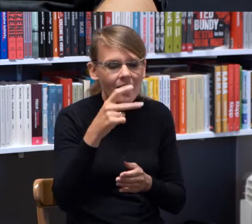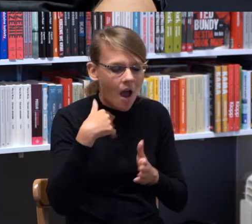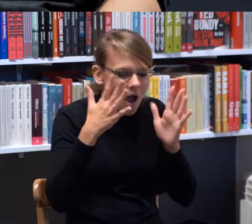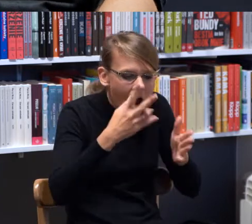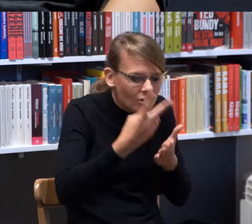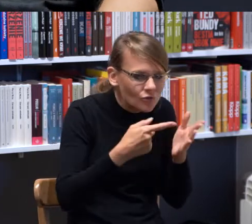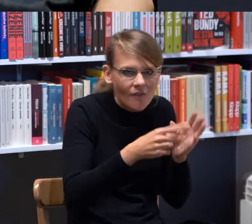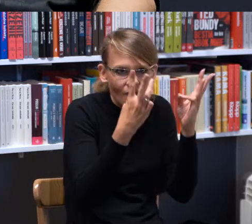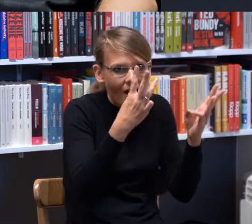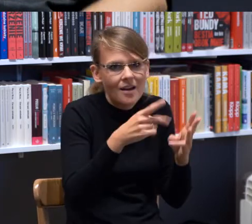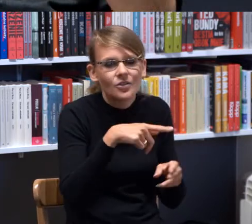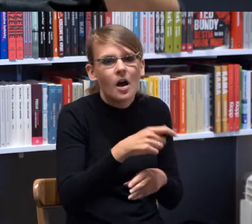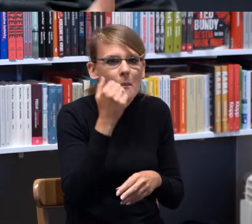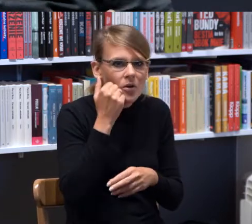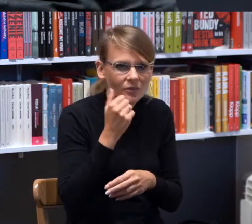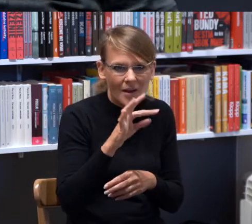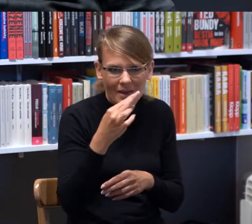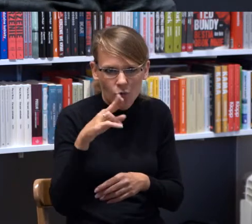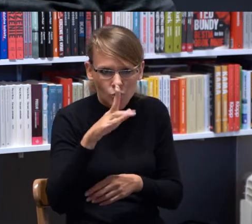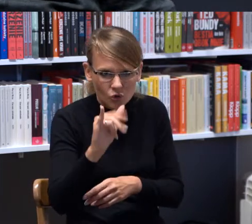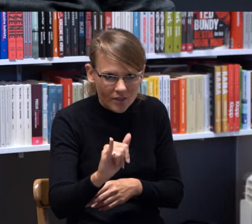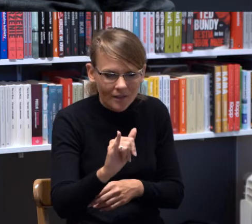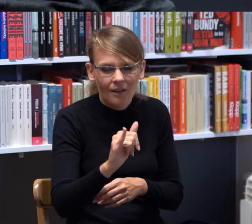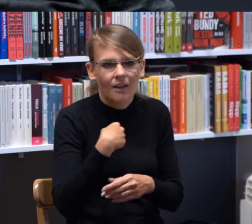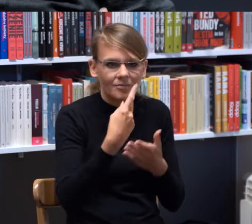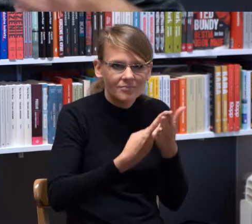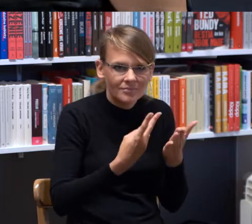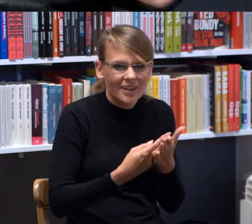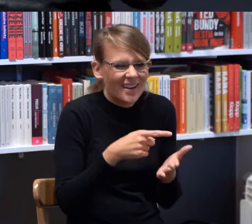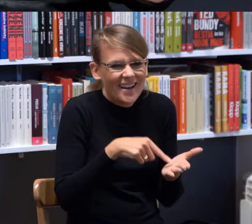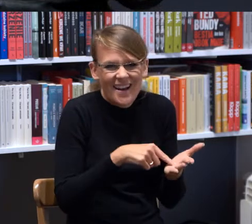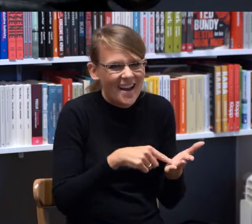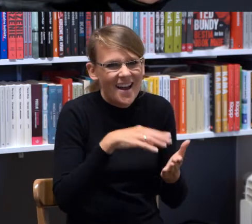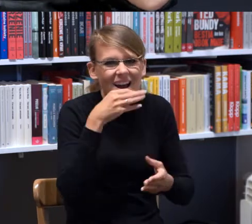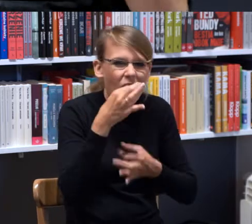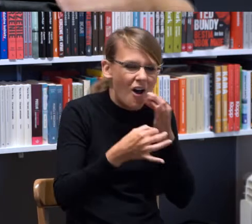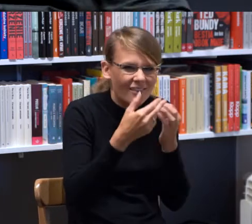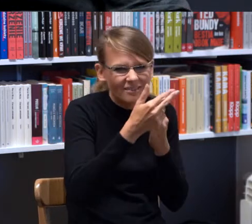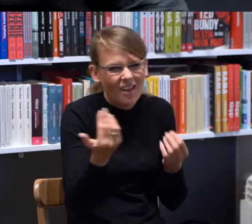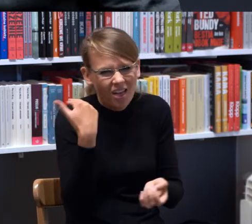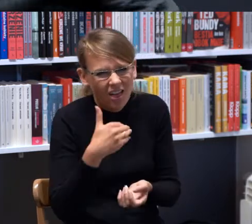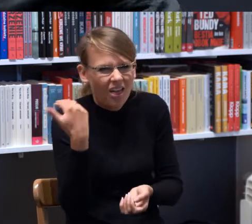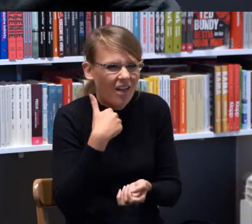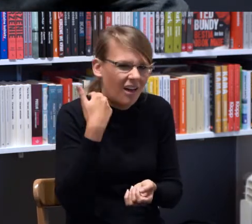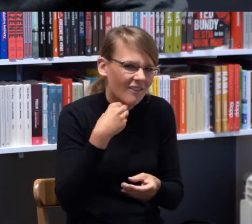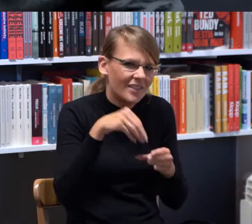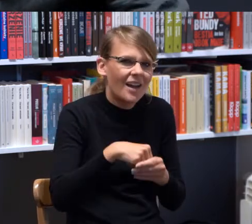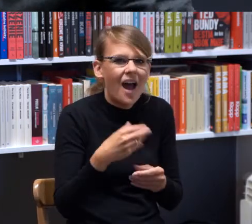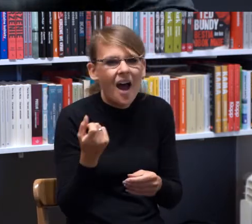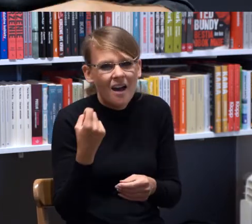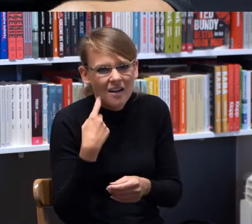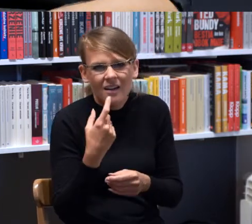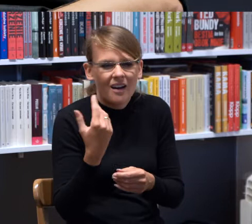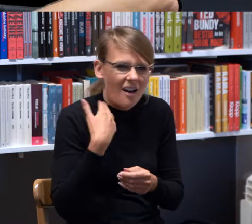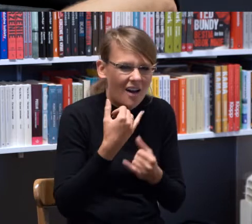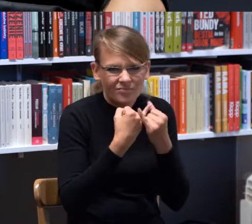Moskwa Pietuszki, co jest w gruncie rzeczy jakąś taką wielką pijacką epopeją, w której przewijają się wszelkie możliwe alkohole. I